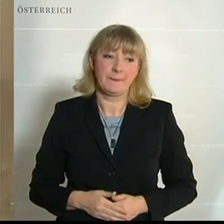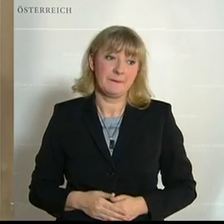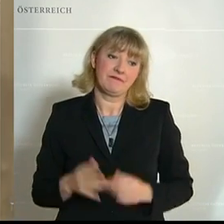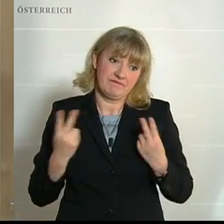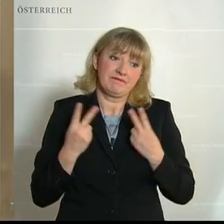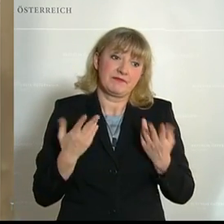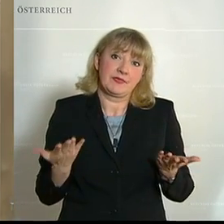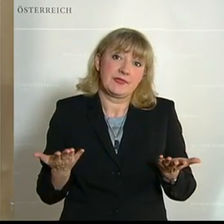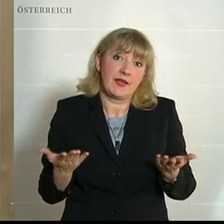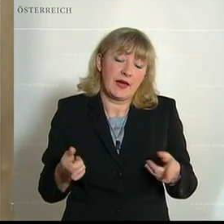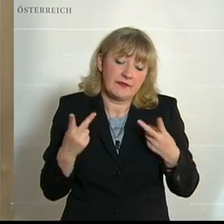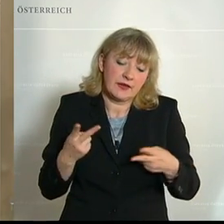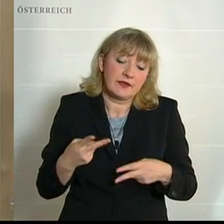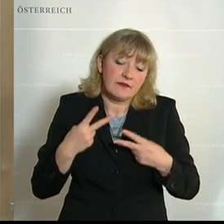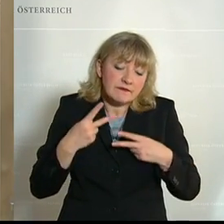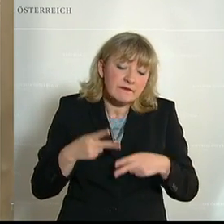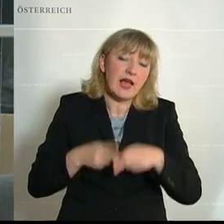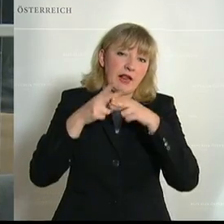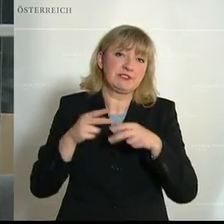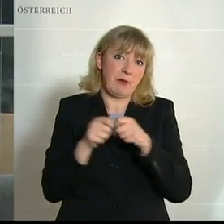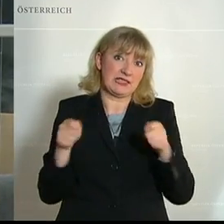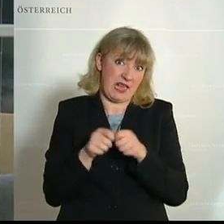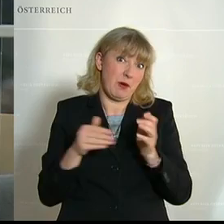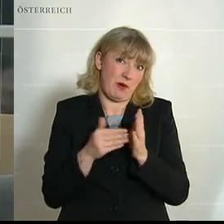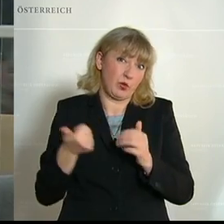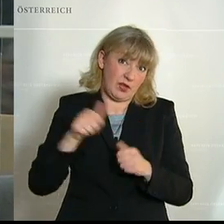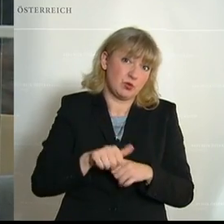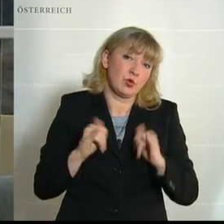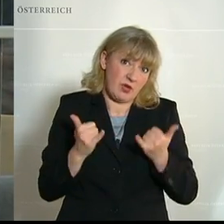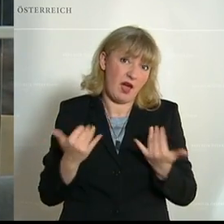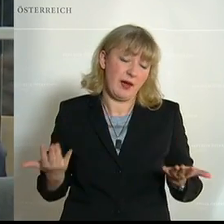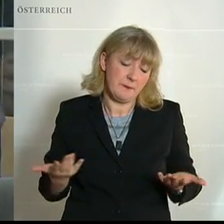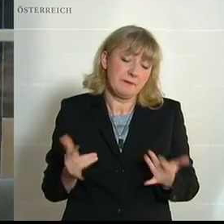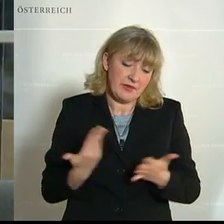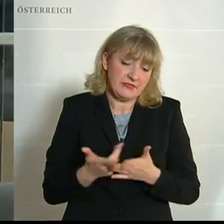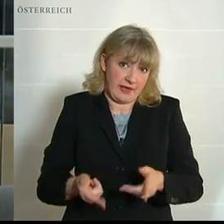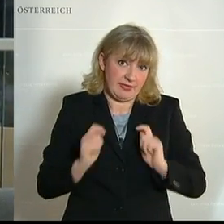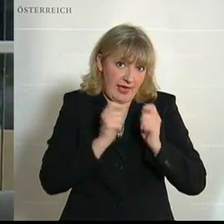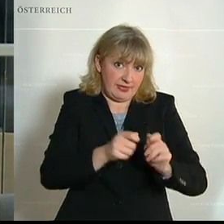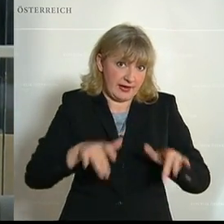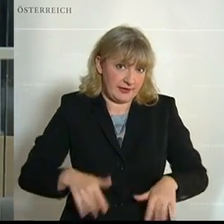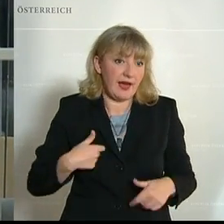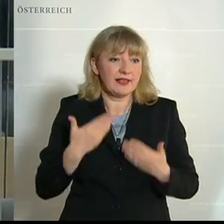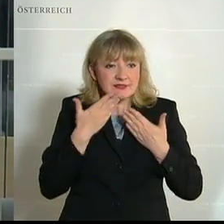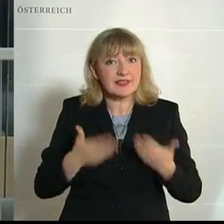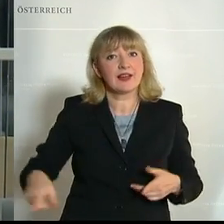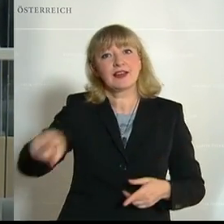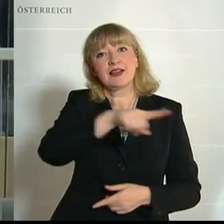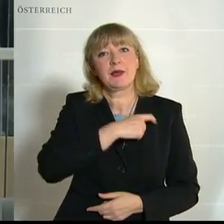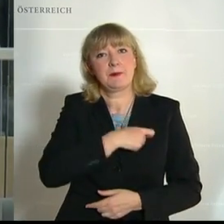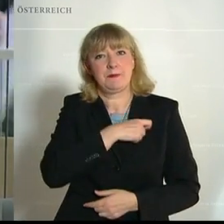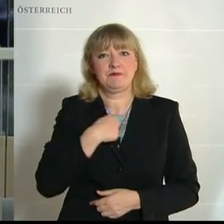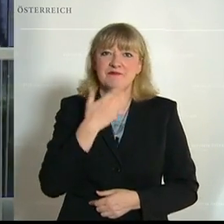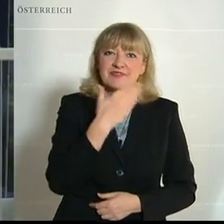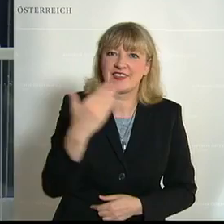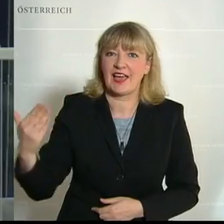dazu natürlich auch weitere Hilfsmaßnahmen braucht, ist dieser Antrag. Und da darf ich mich bei allen Fraktionen